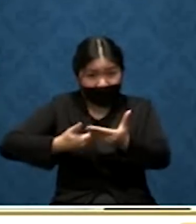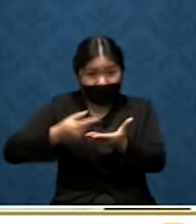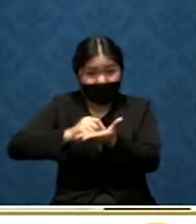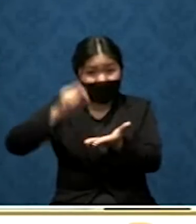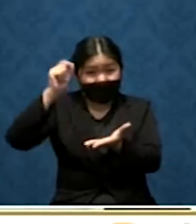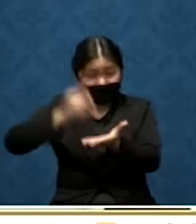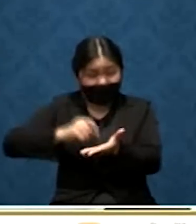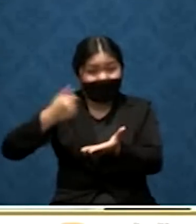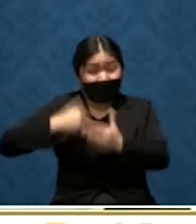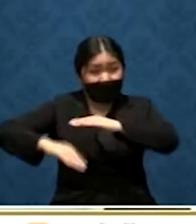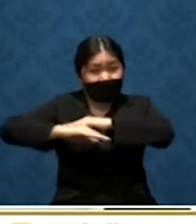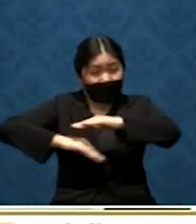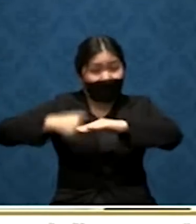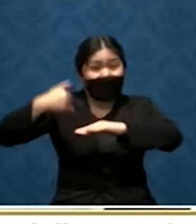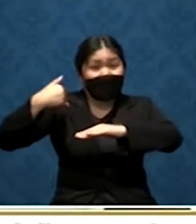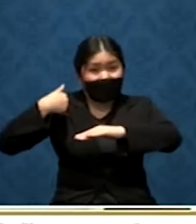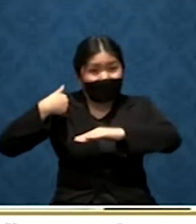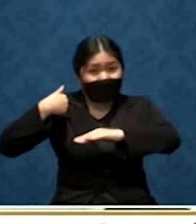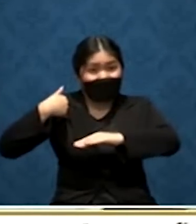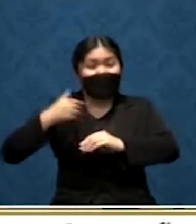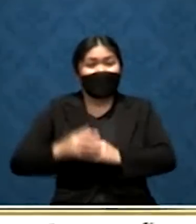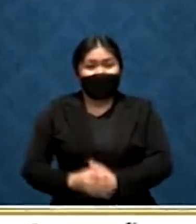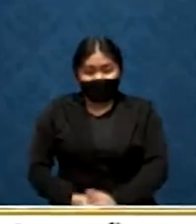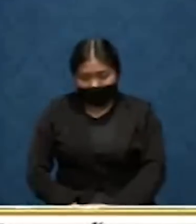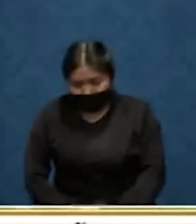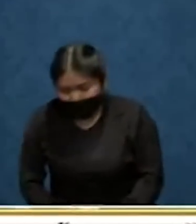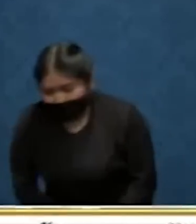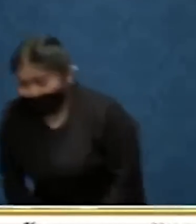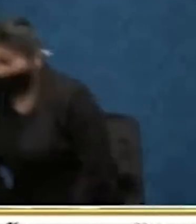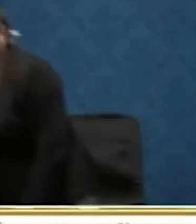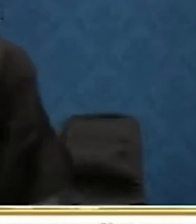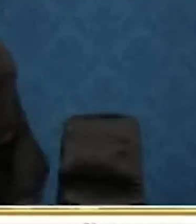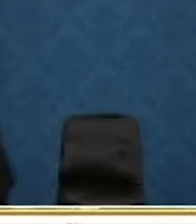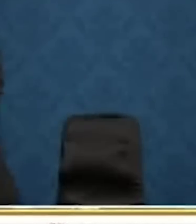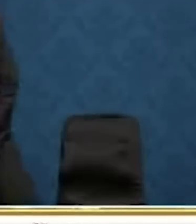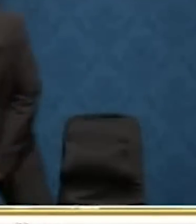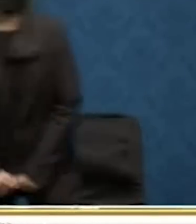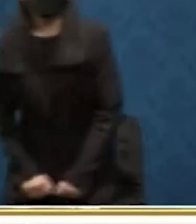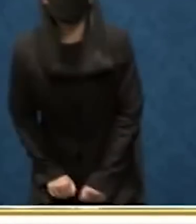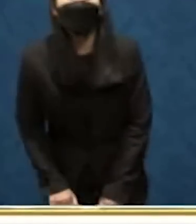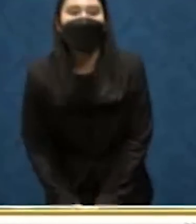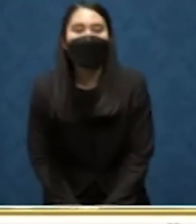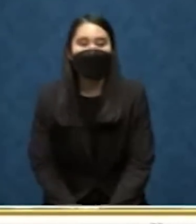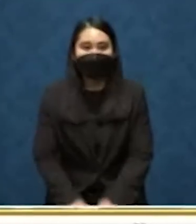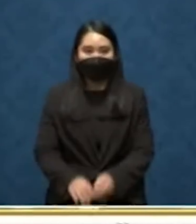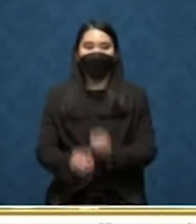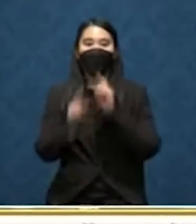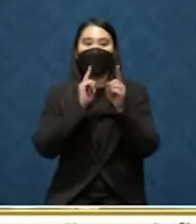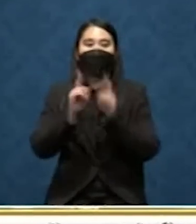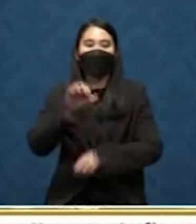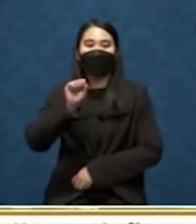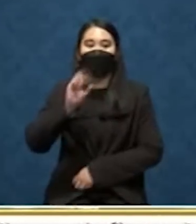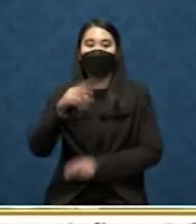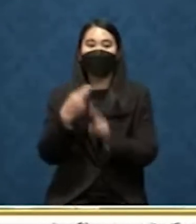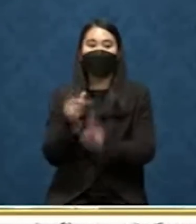เป็พยานด้วยและอีกภาพหนึ่ครับ ทุนมนหลัดก็คุยกัสอวอออ่างชั